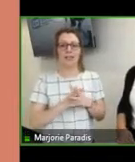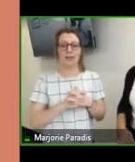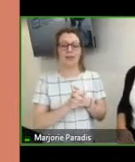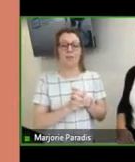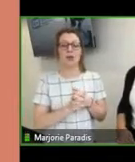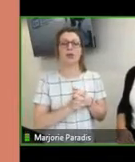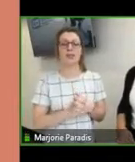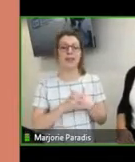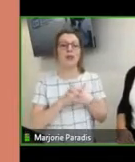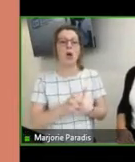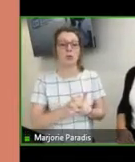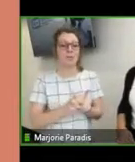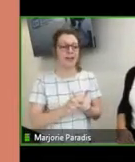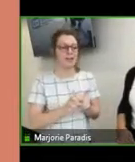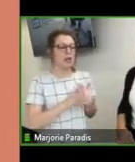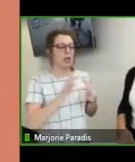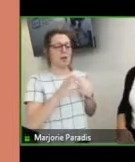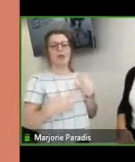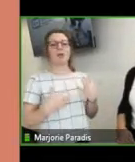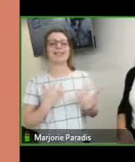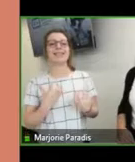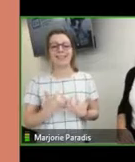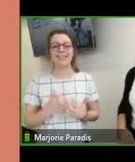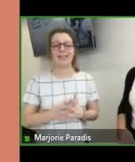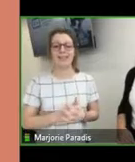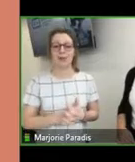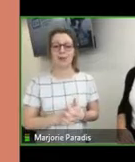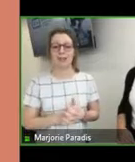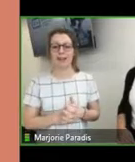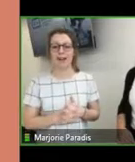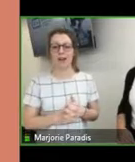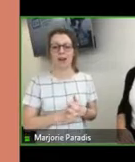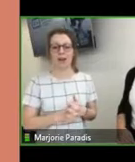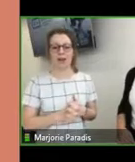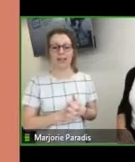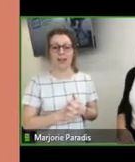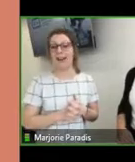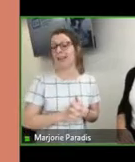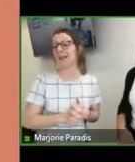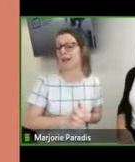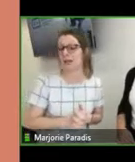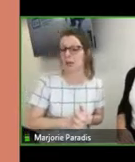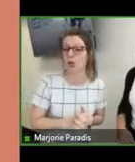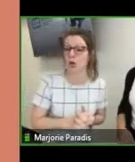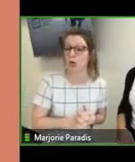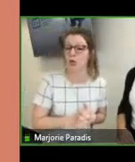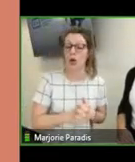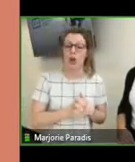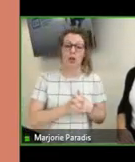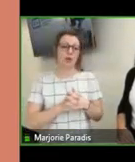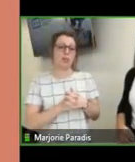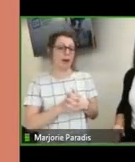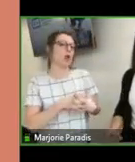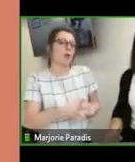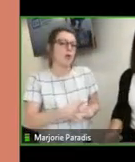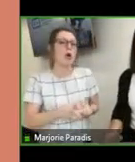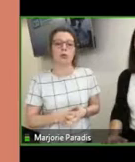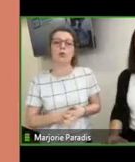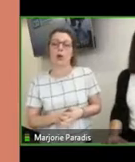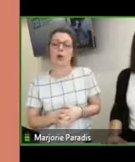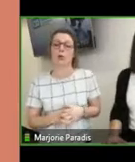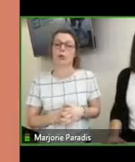compte, c'est que des fois, c'est pas suffisant non plus parce qu'il y a parfois des intentions derrière la création d'un contenu. Donc, il pourrait être un